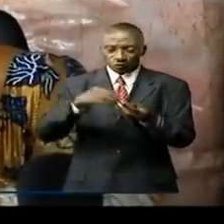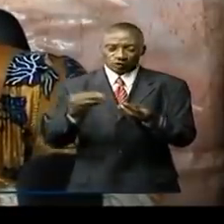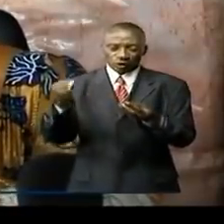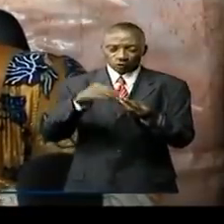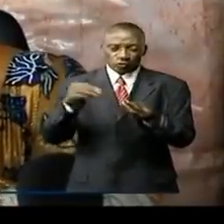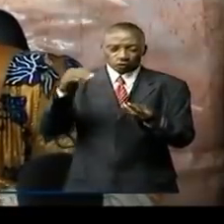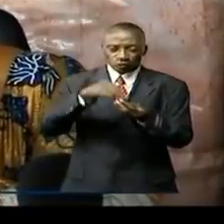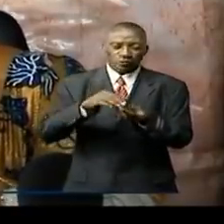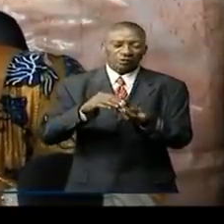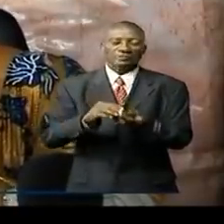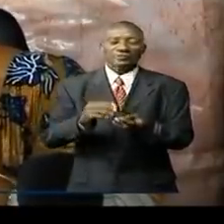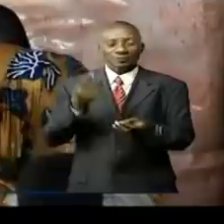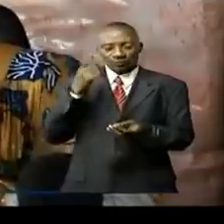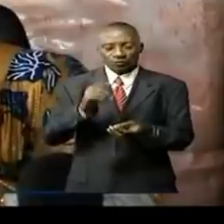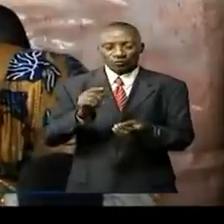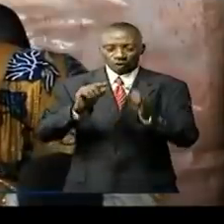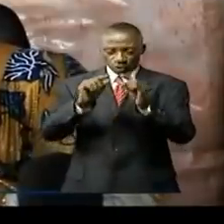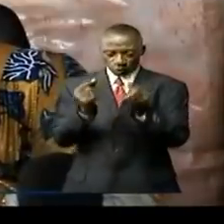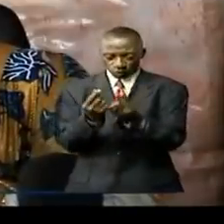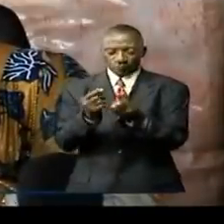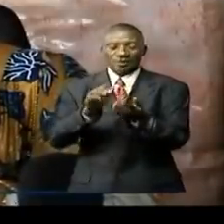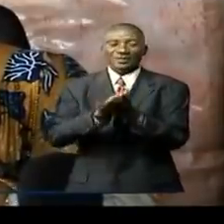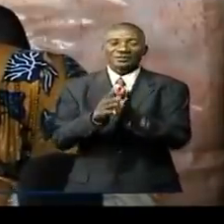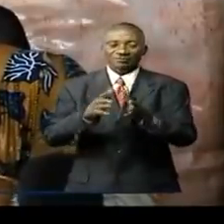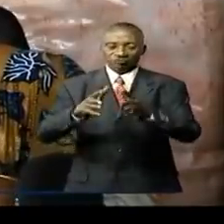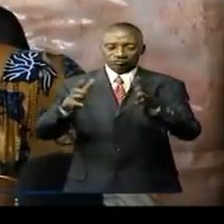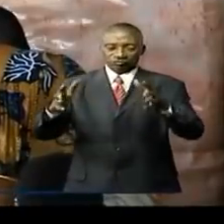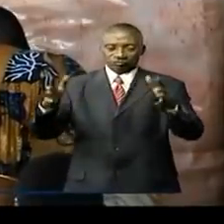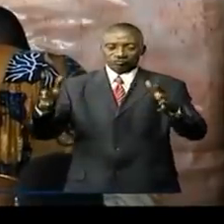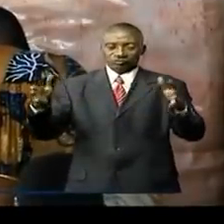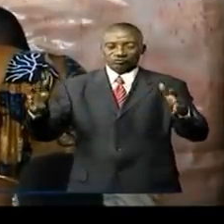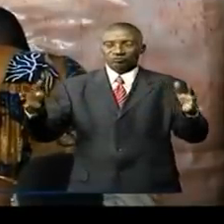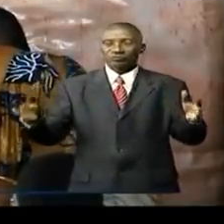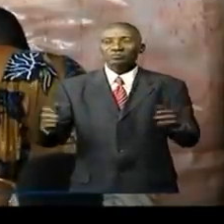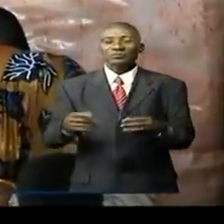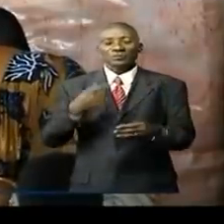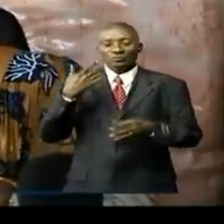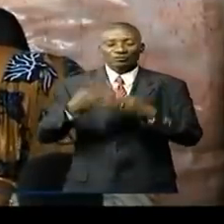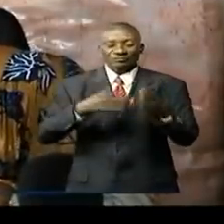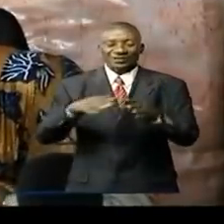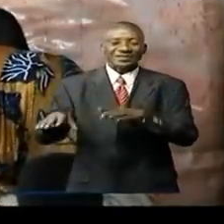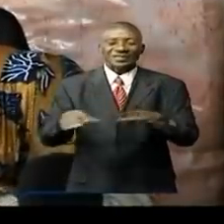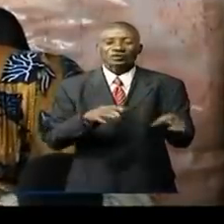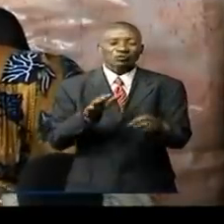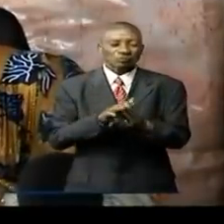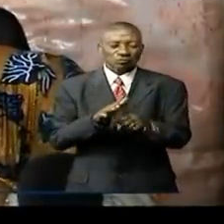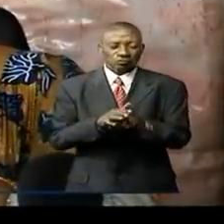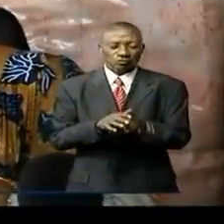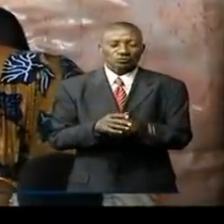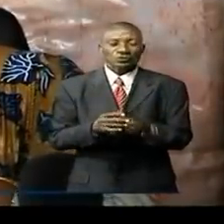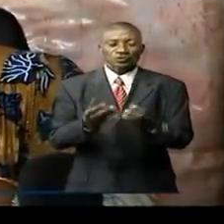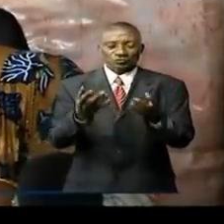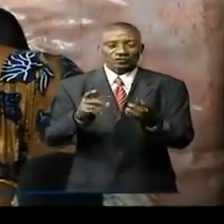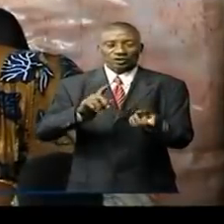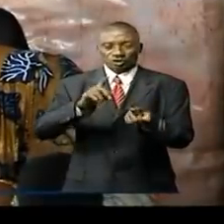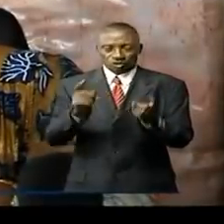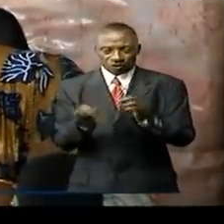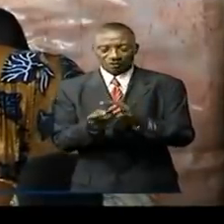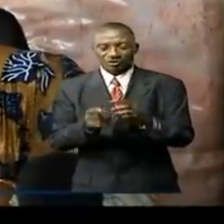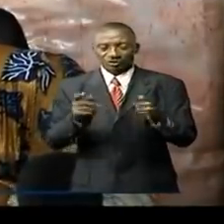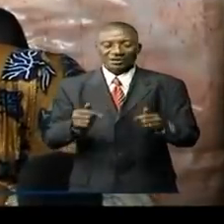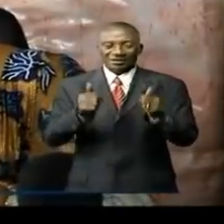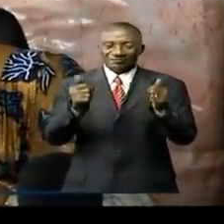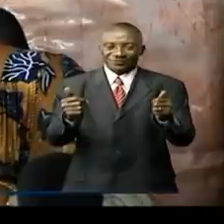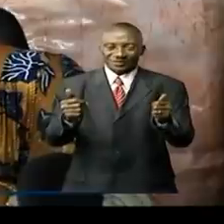impactante sur le plan social. Le réseau Ekoki Inatosha compte mener de vraies actions qui pourront changer considérablement et durablement le vécu quotidien des